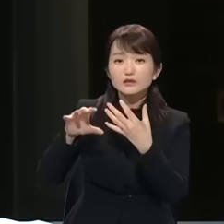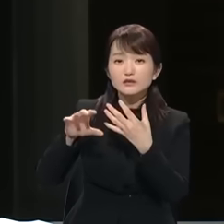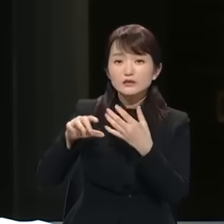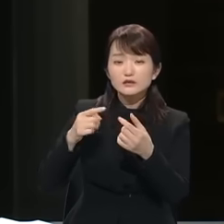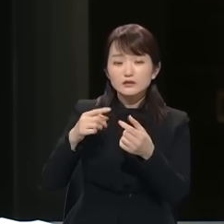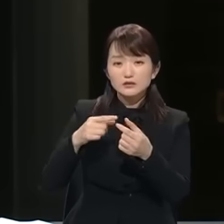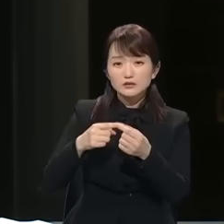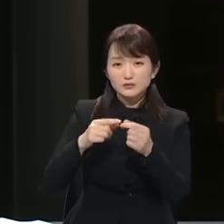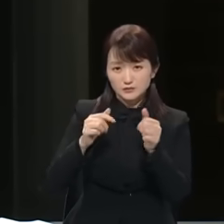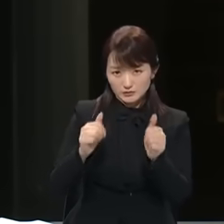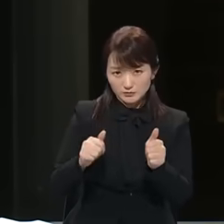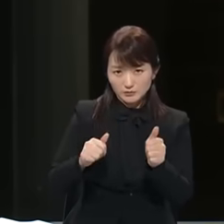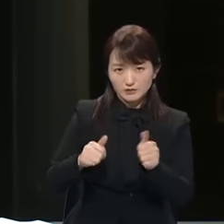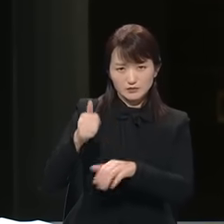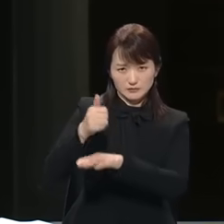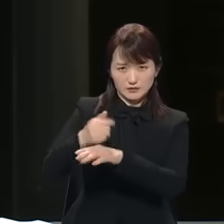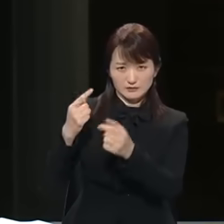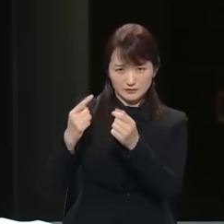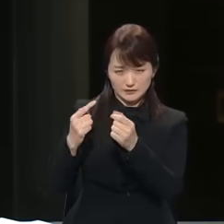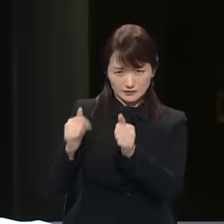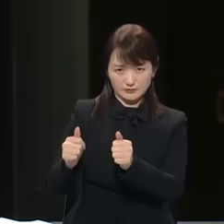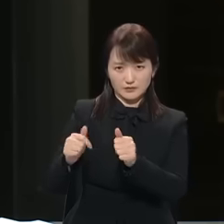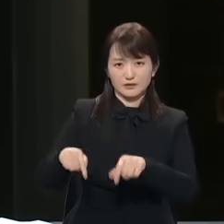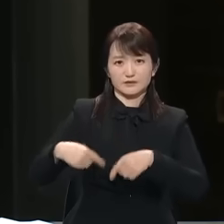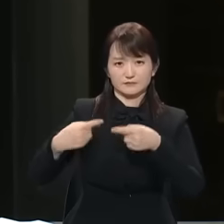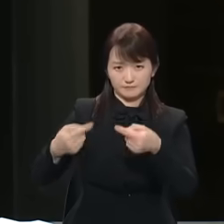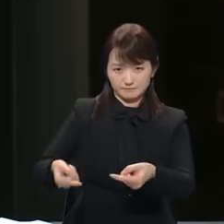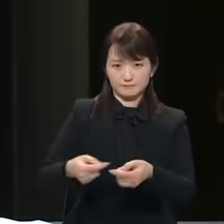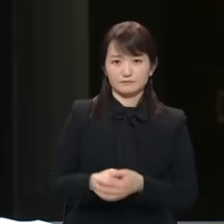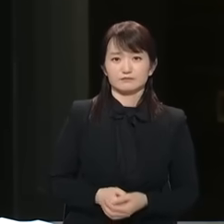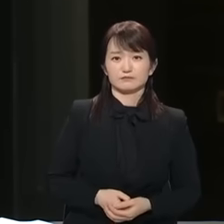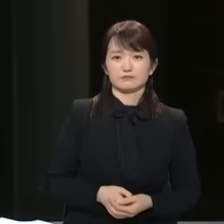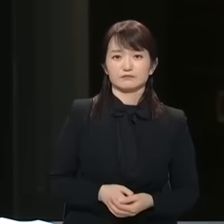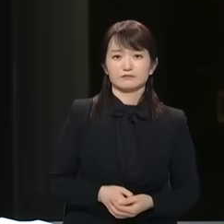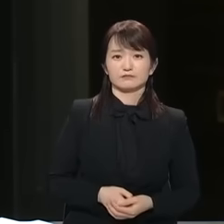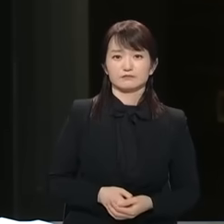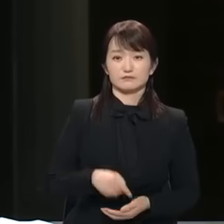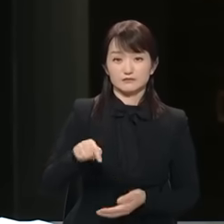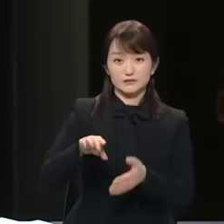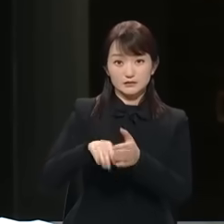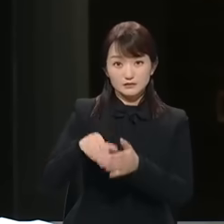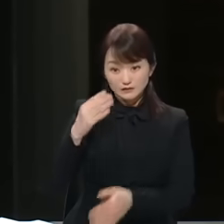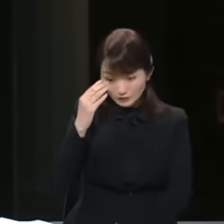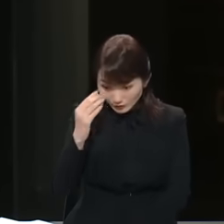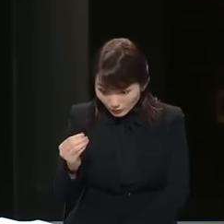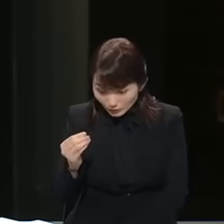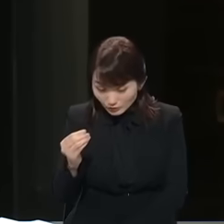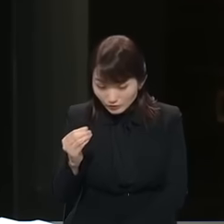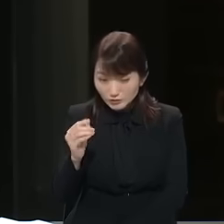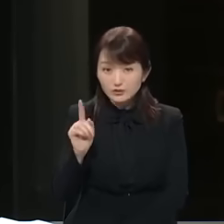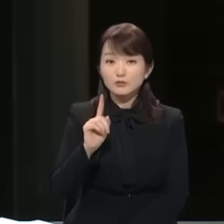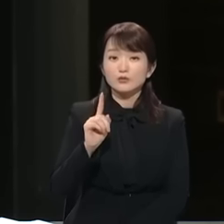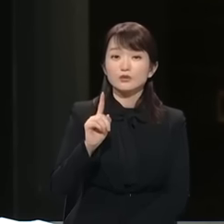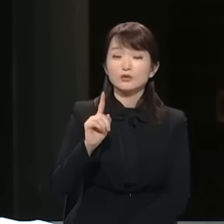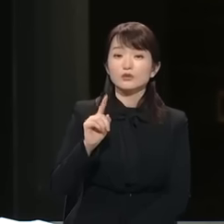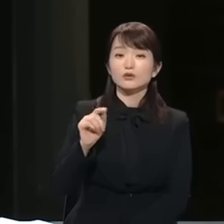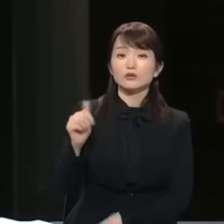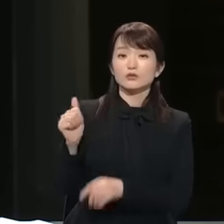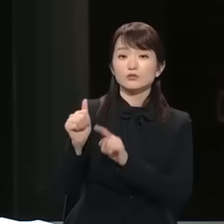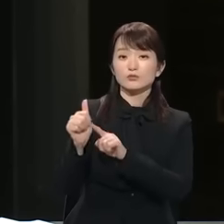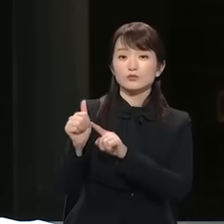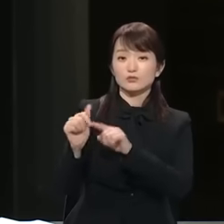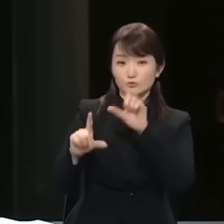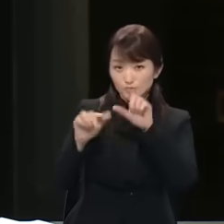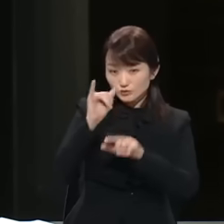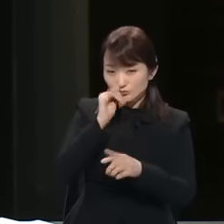재판부터 마지막까지 계속 참관을 하셨다고 해요 그때마다 한 번도 빠지지 않고 목격한이 가해 운전자의 모습이